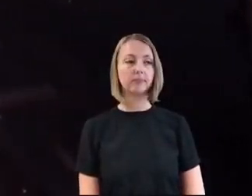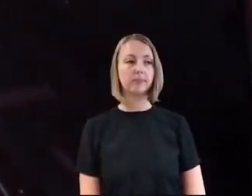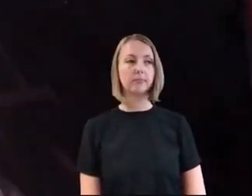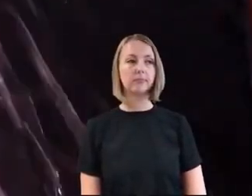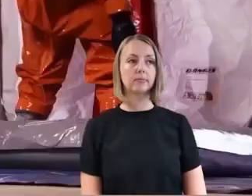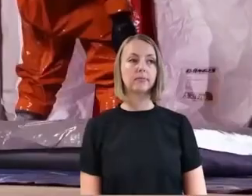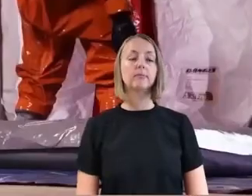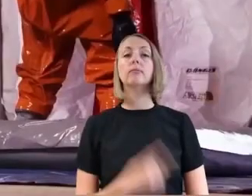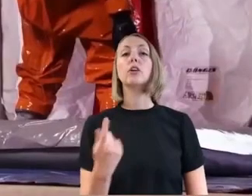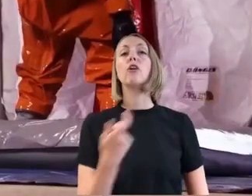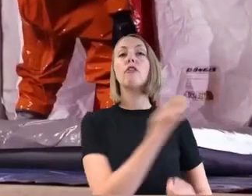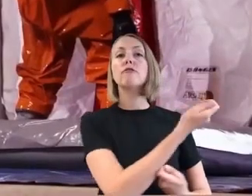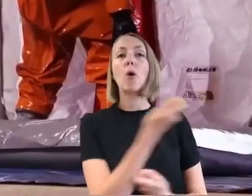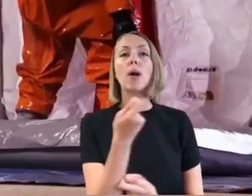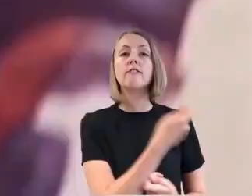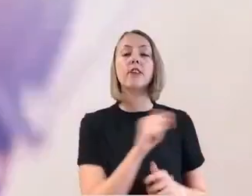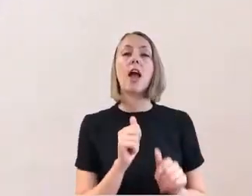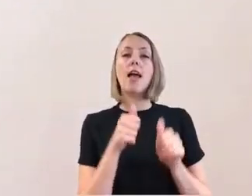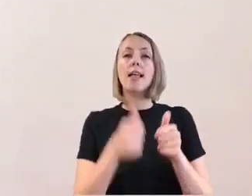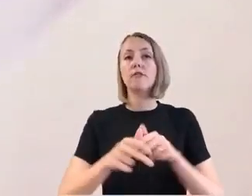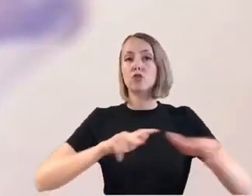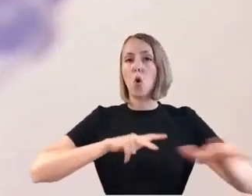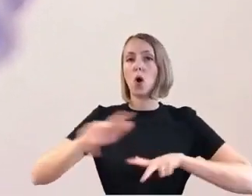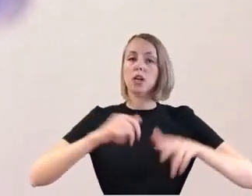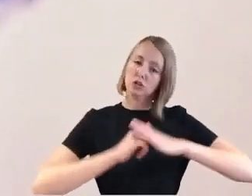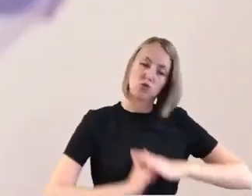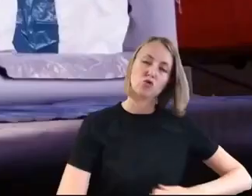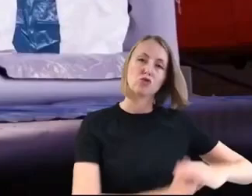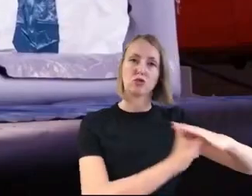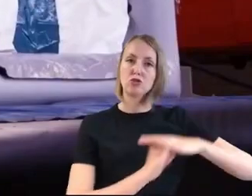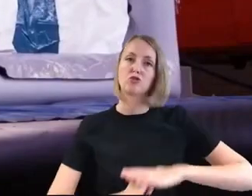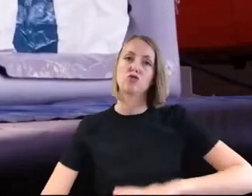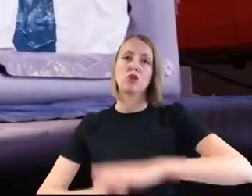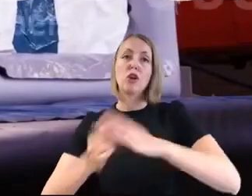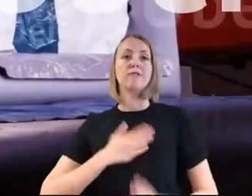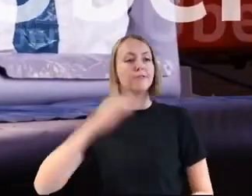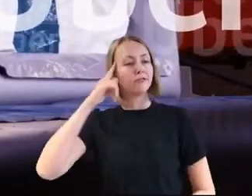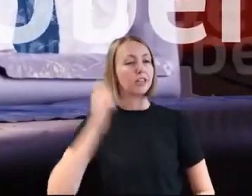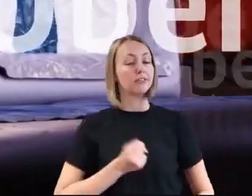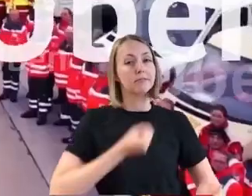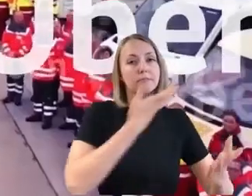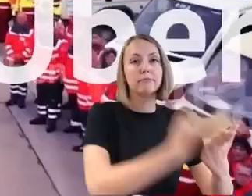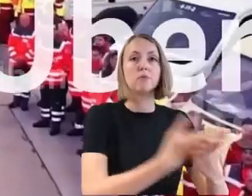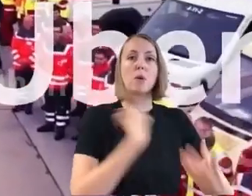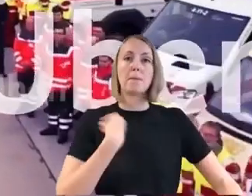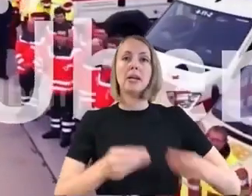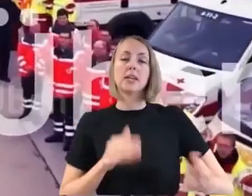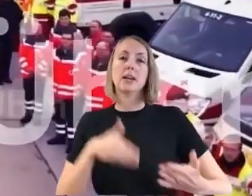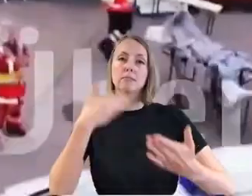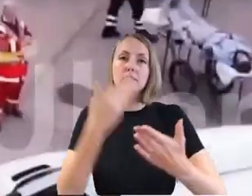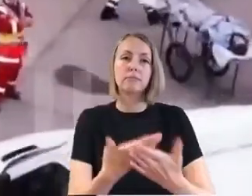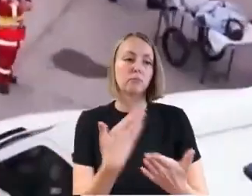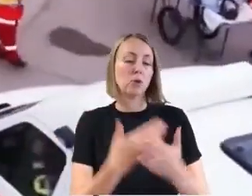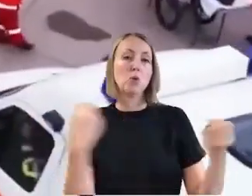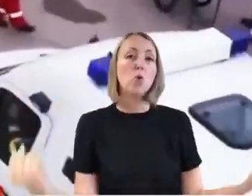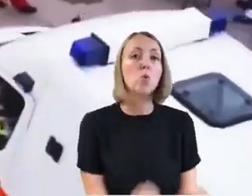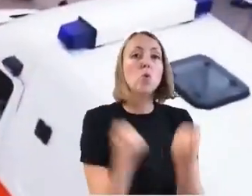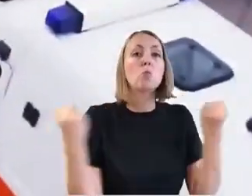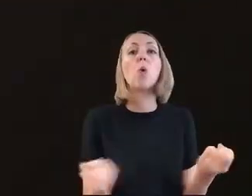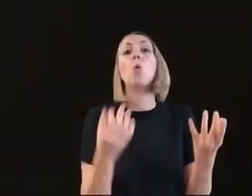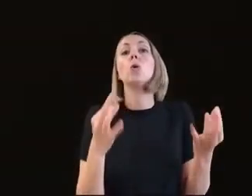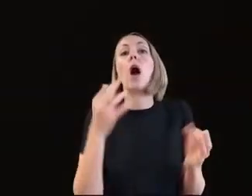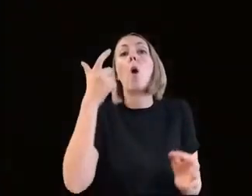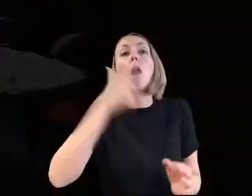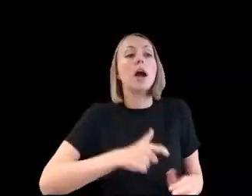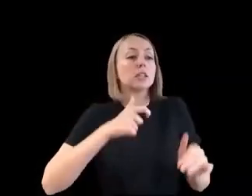wie unterstützen feuerwehren und hilfsorganisationen mit know how und material für übungen und den ernstfall